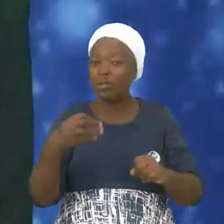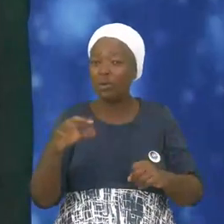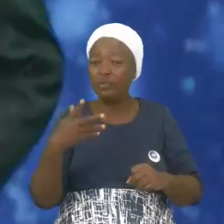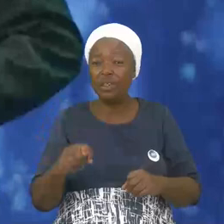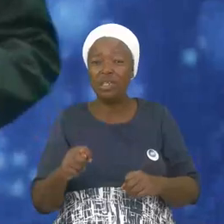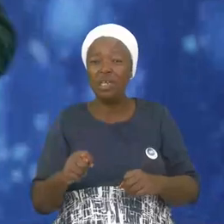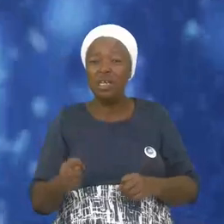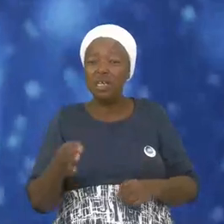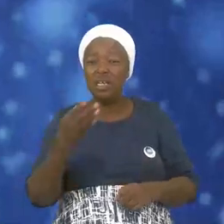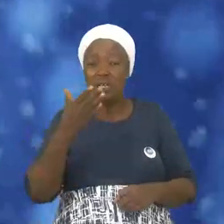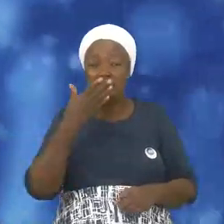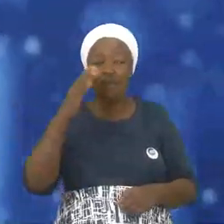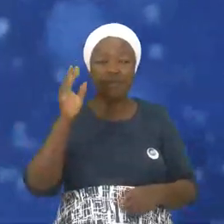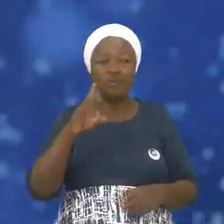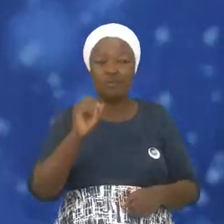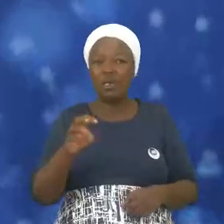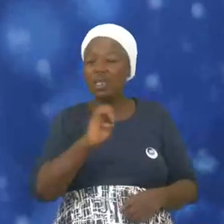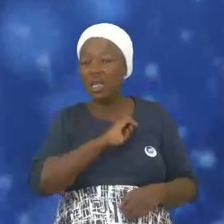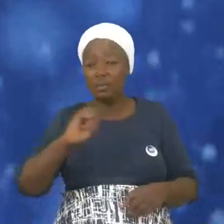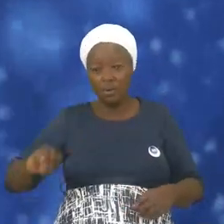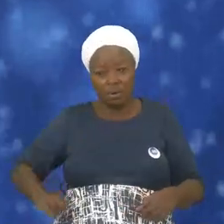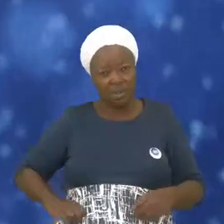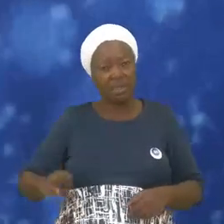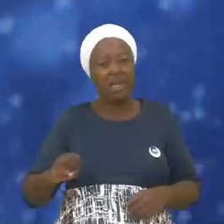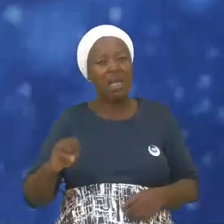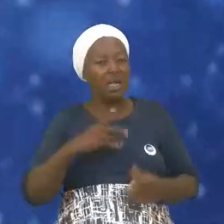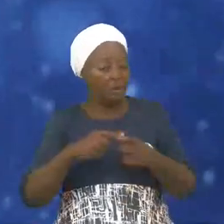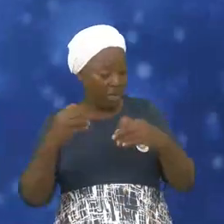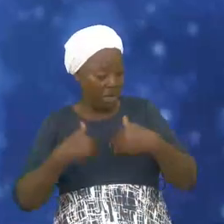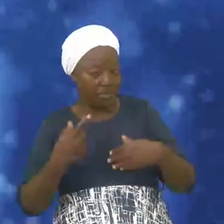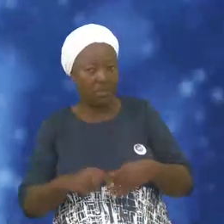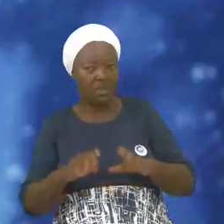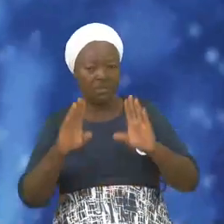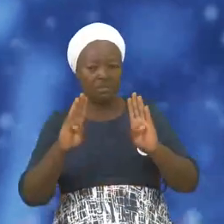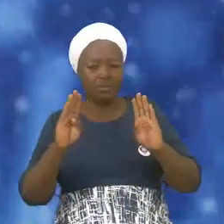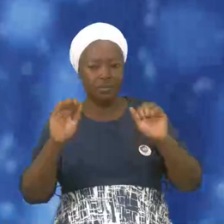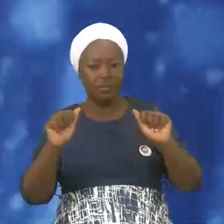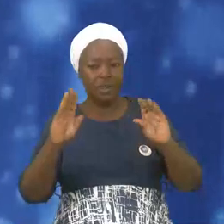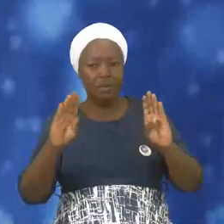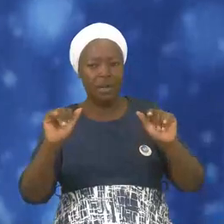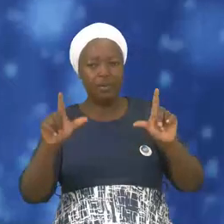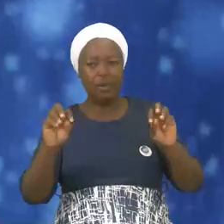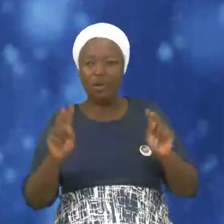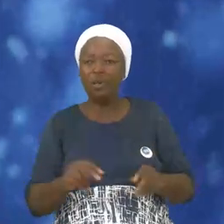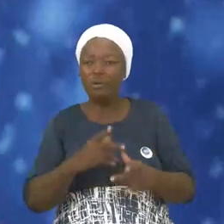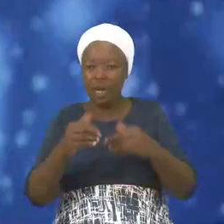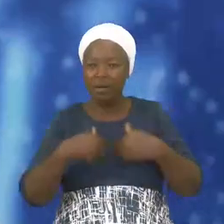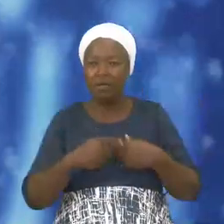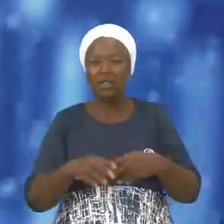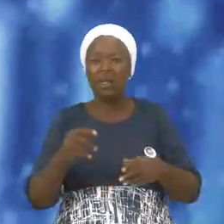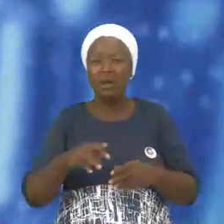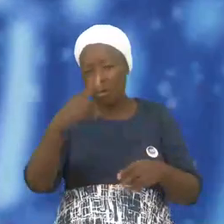Alors, je vous parlais des puissances, des empereurs et des empires. Nous avons Babylone. Nous